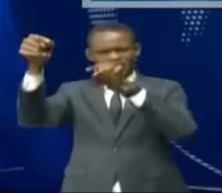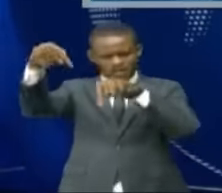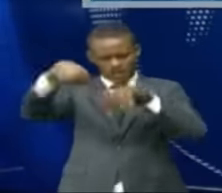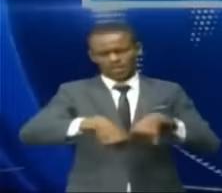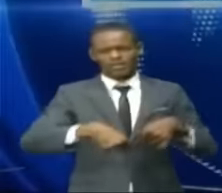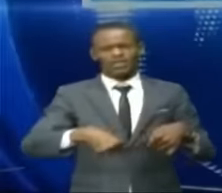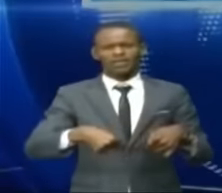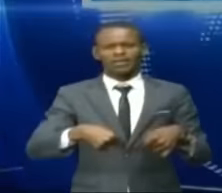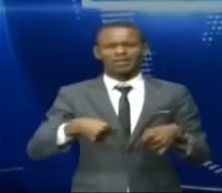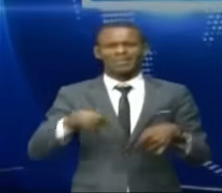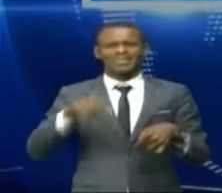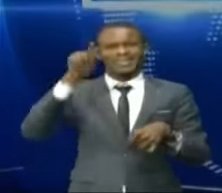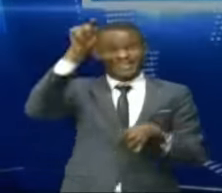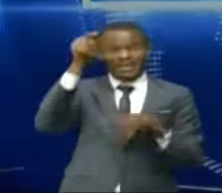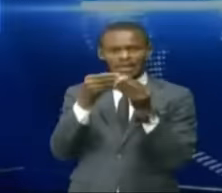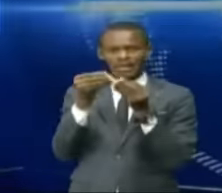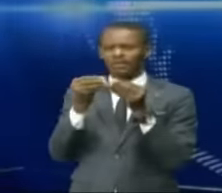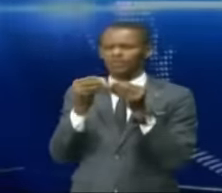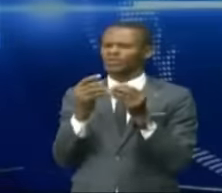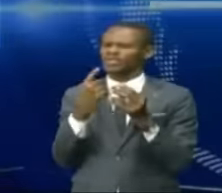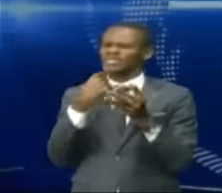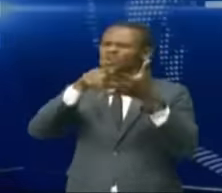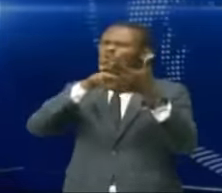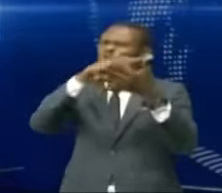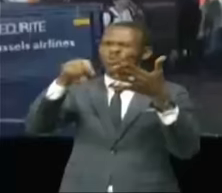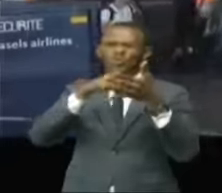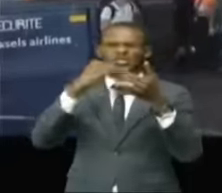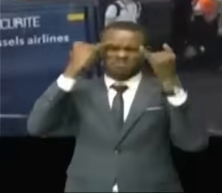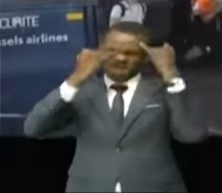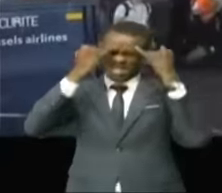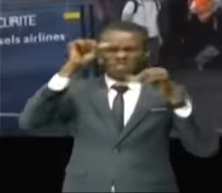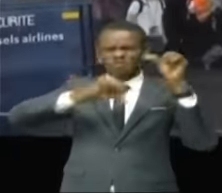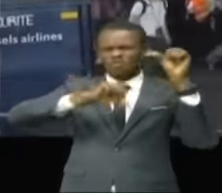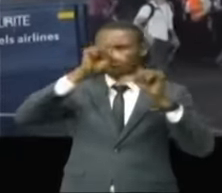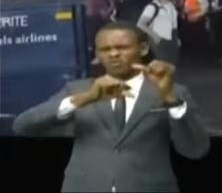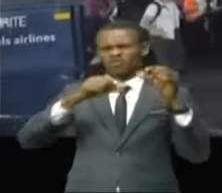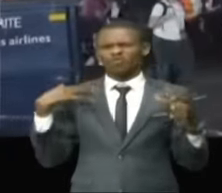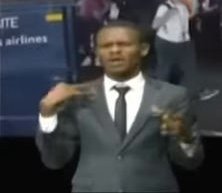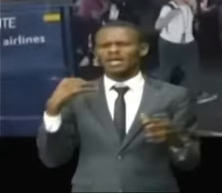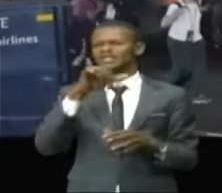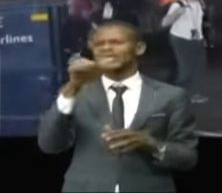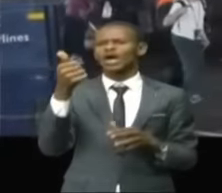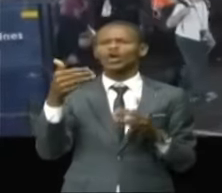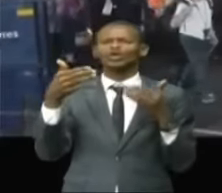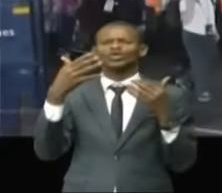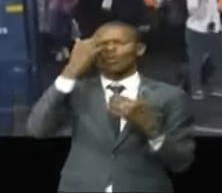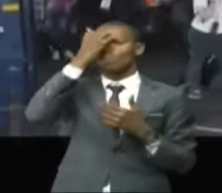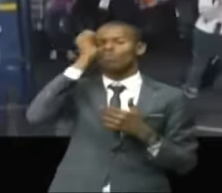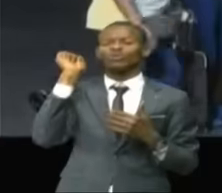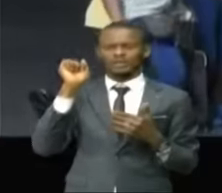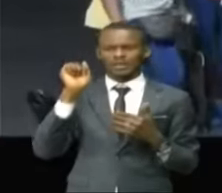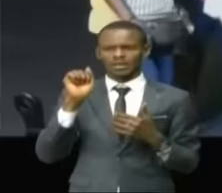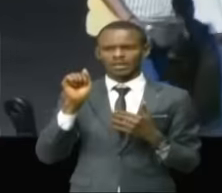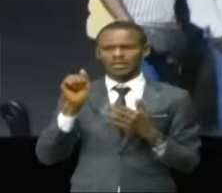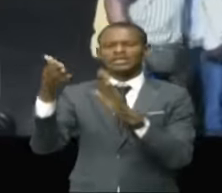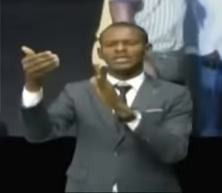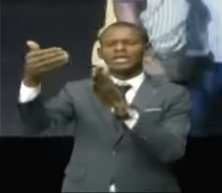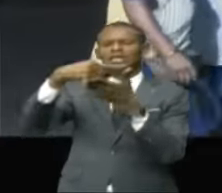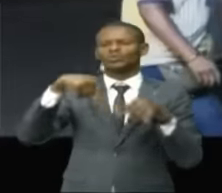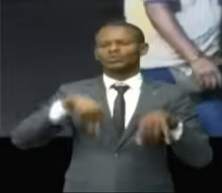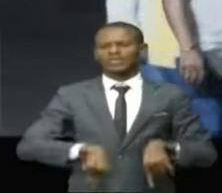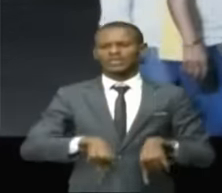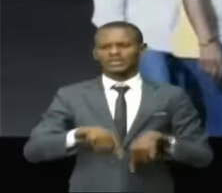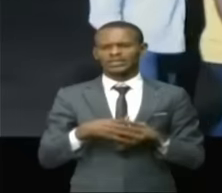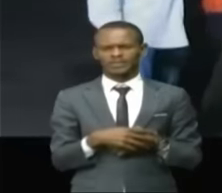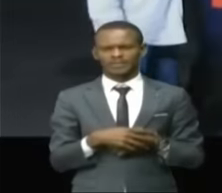préparent déjà les contestations. Alain Bikaï. C'est tard dans la soirée du jeudi 2 novembre que le secrétaire général de